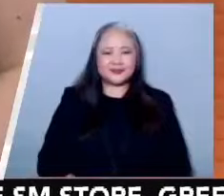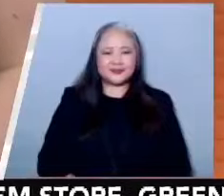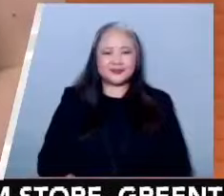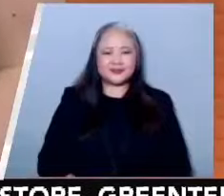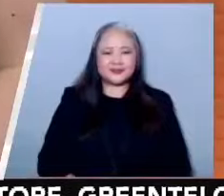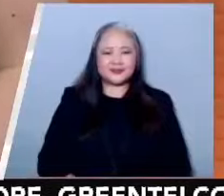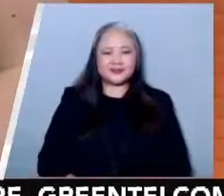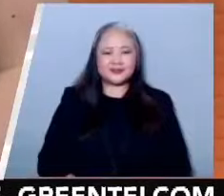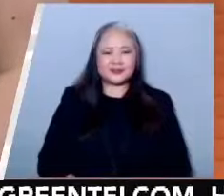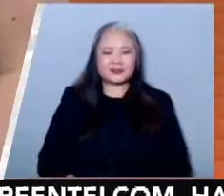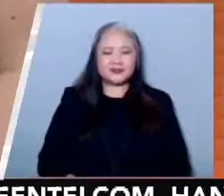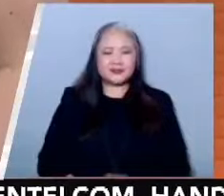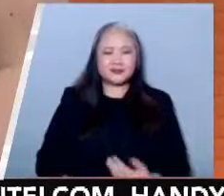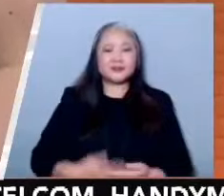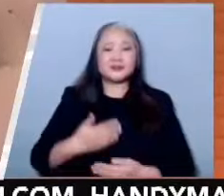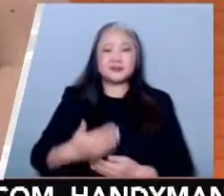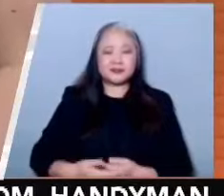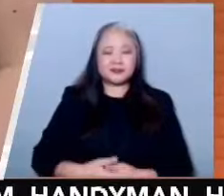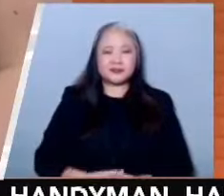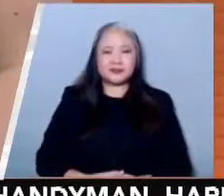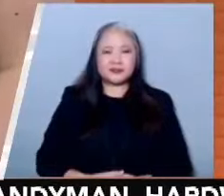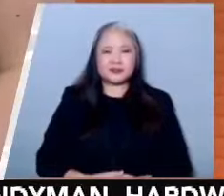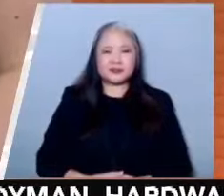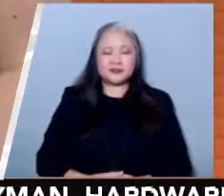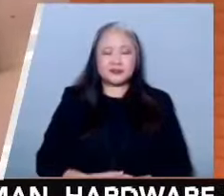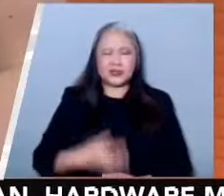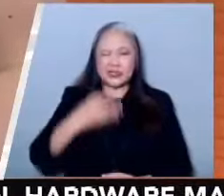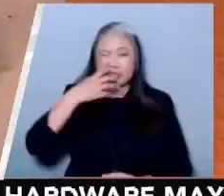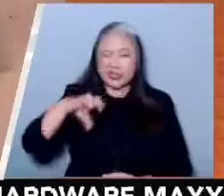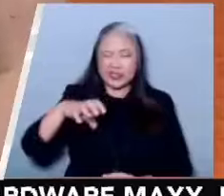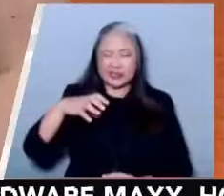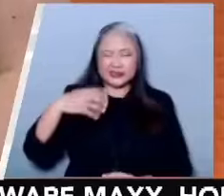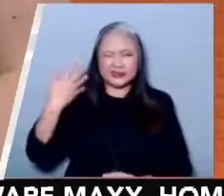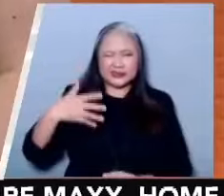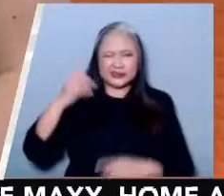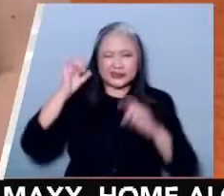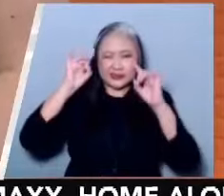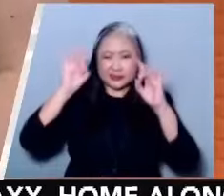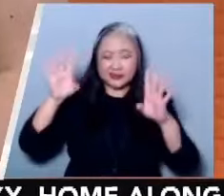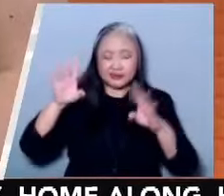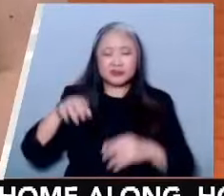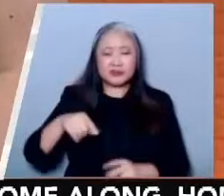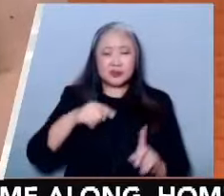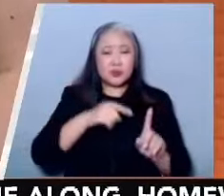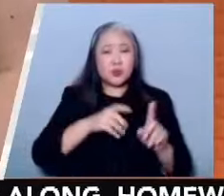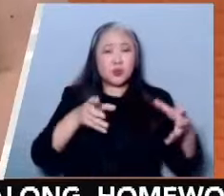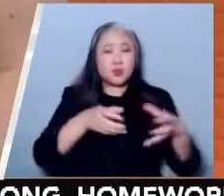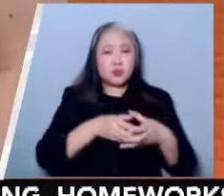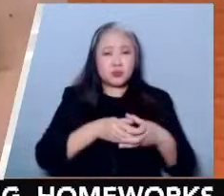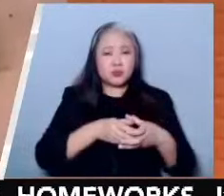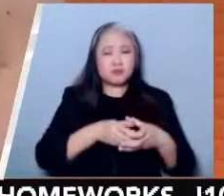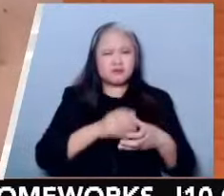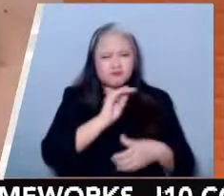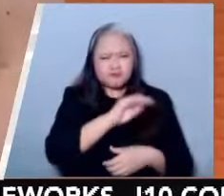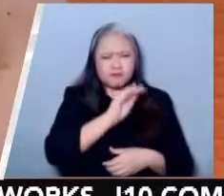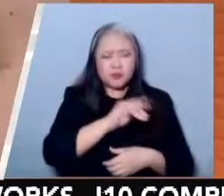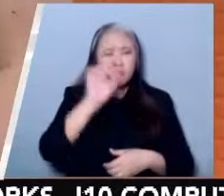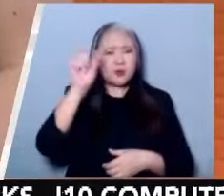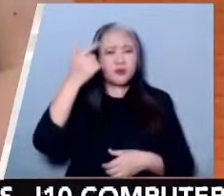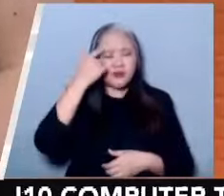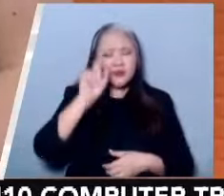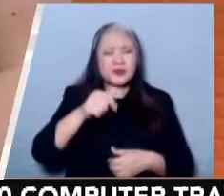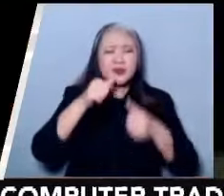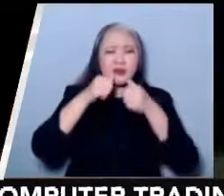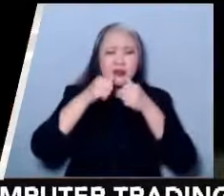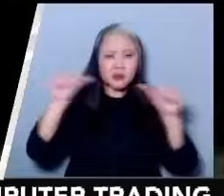Dahil sa mapanganib na init na nararanasan natin, nanawagan ang isang grupo na magdeklara ang gobyerno ng National Climate Emergency.